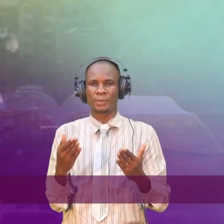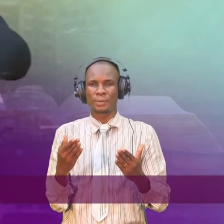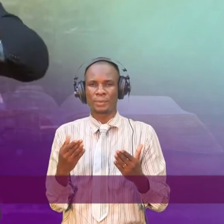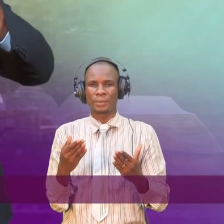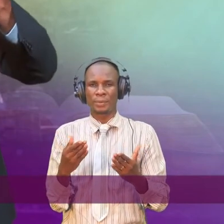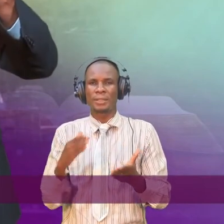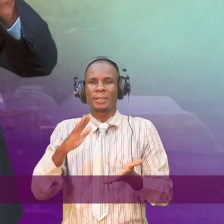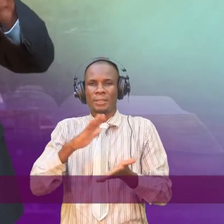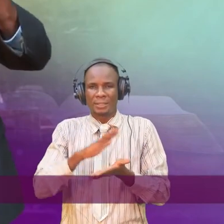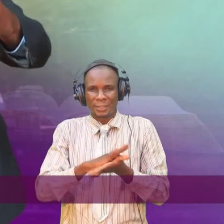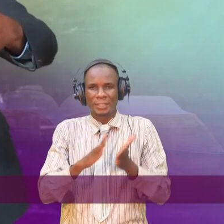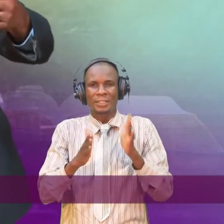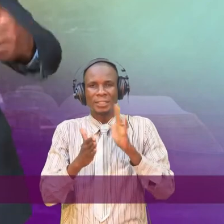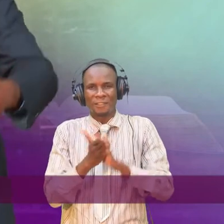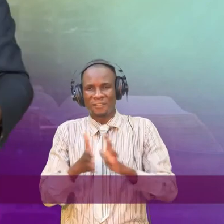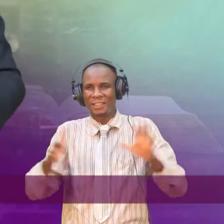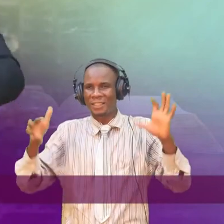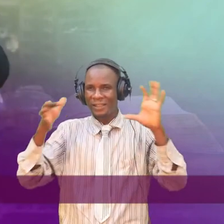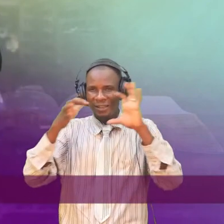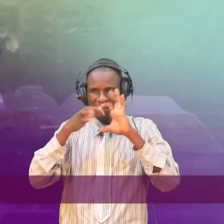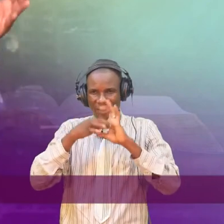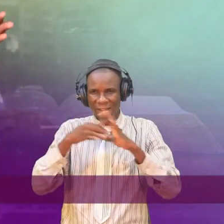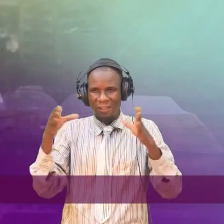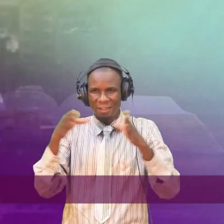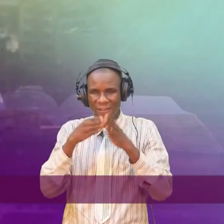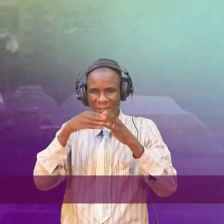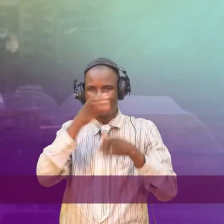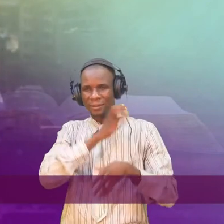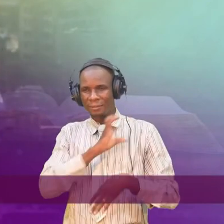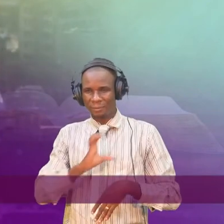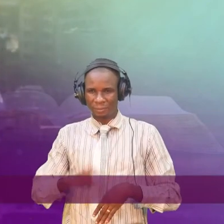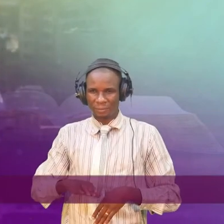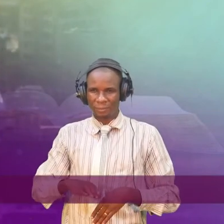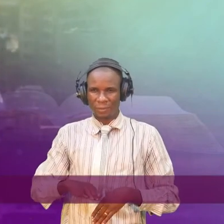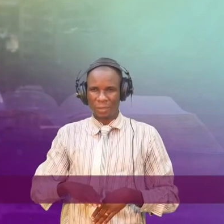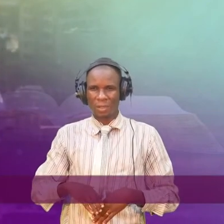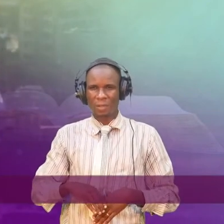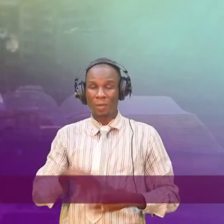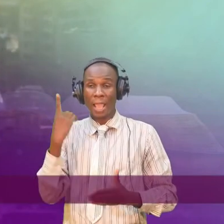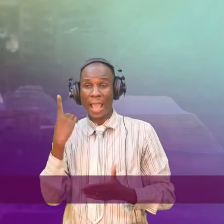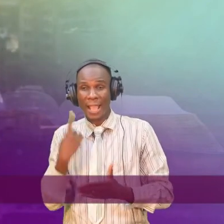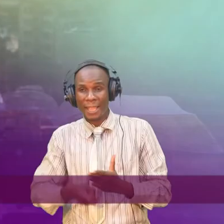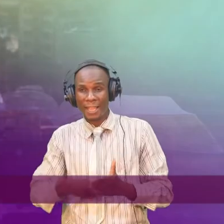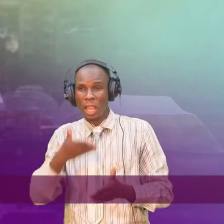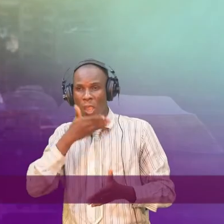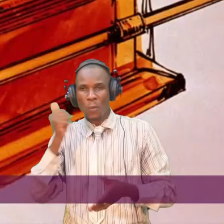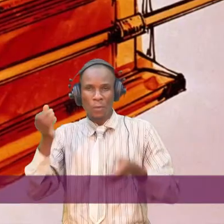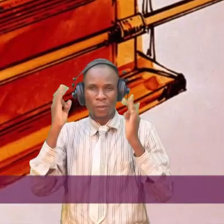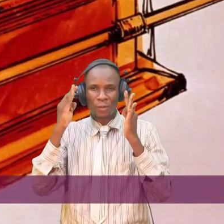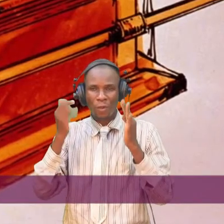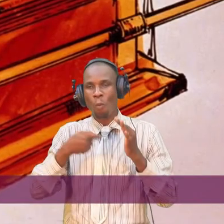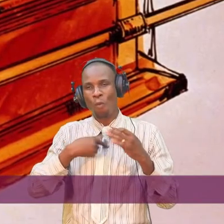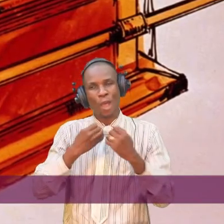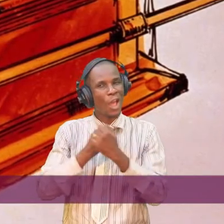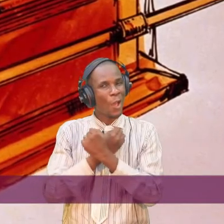inatuchafua. Un état dans lequel il était impossible de venir. Na katika gano la kale dhambi